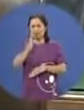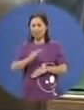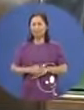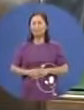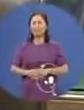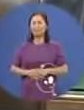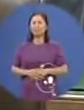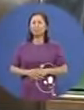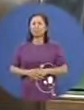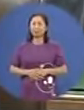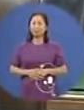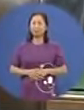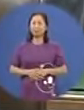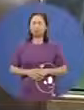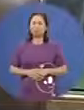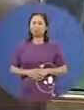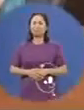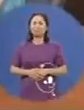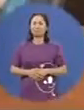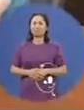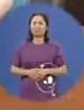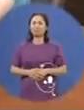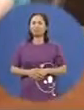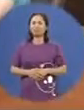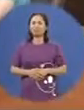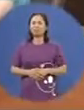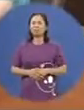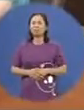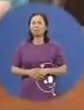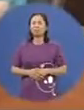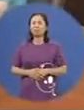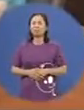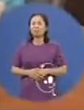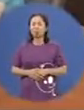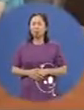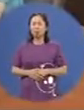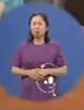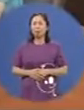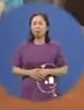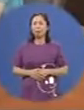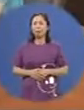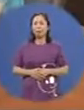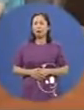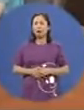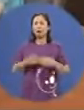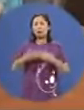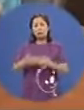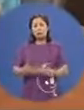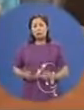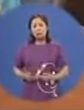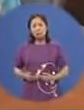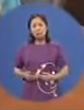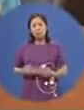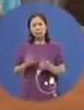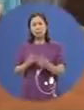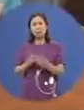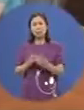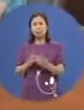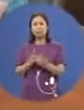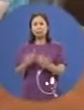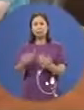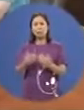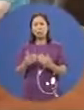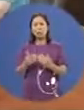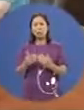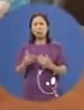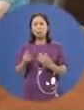かなというふうに思いますね。 また妊娠への影響ということでは、はい、昨年から全国的に風疹が流